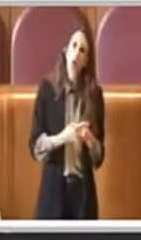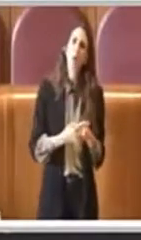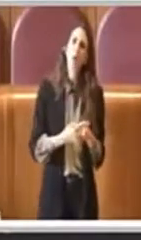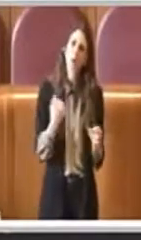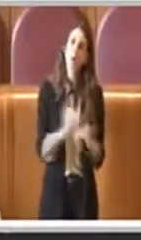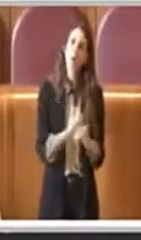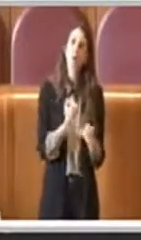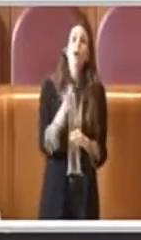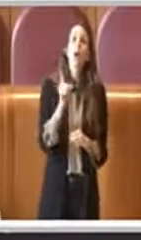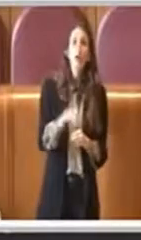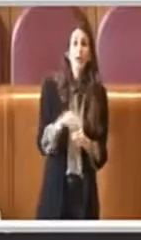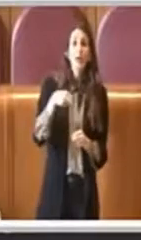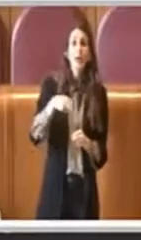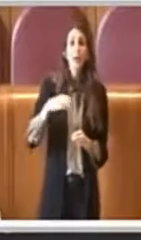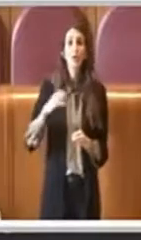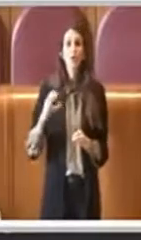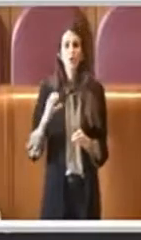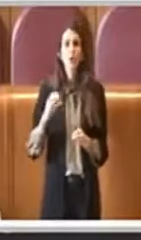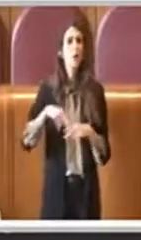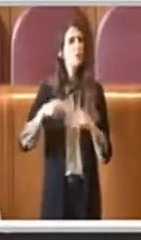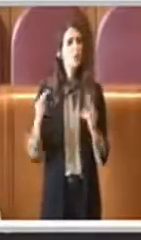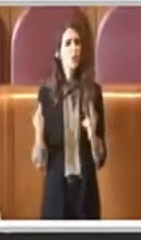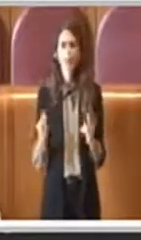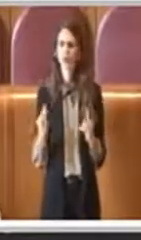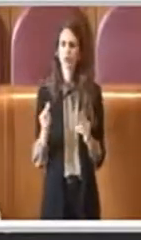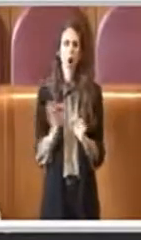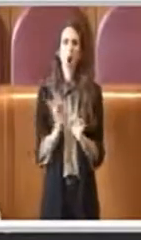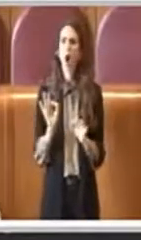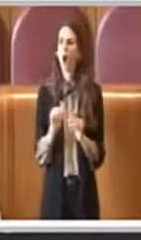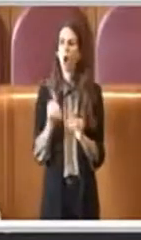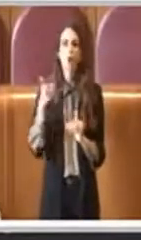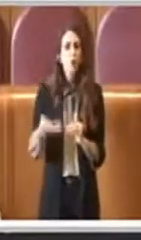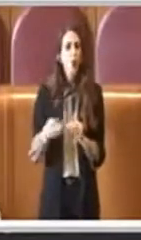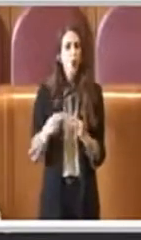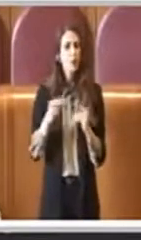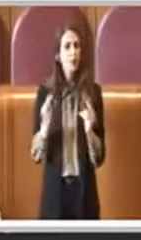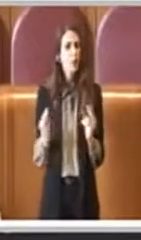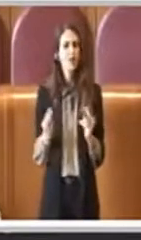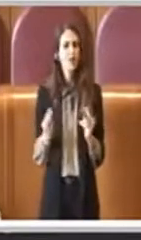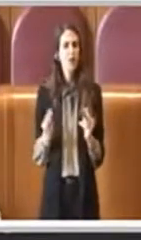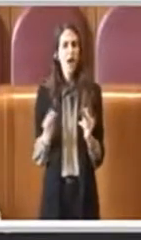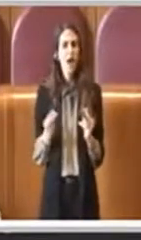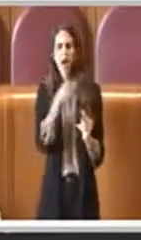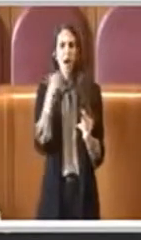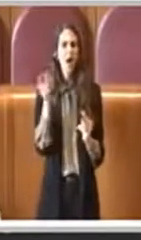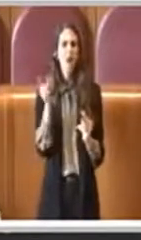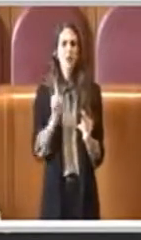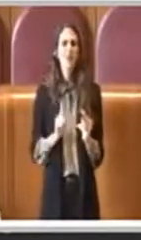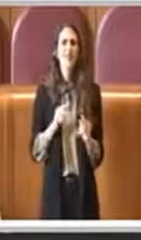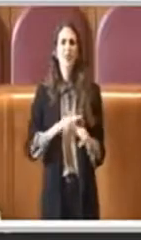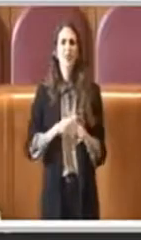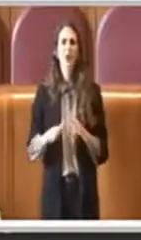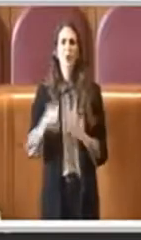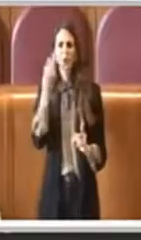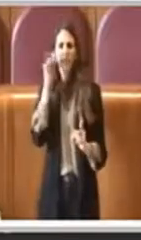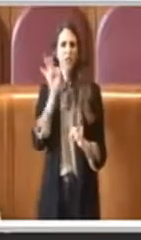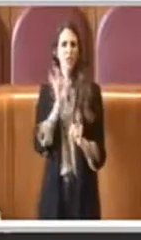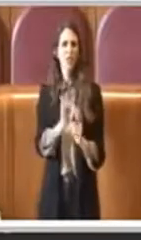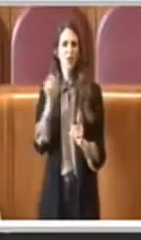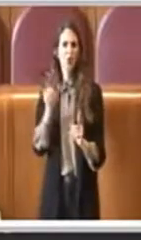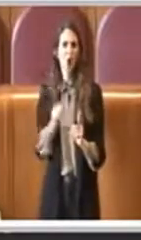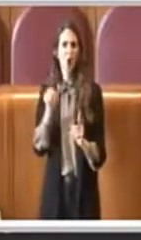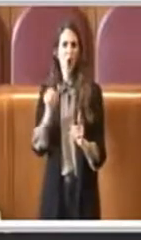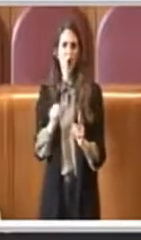gli altri NCC, quindi di altri comuni fuori provincia, in generale, a prescindere dal comune di riferimento, hanno